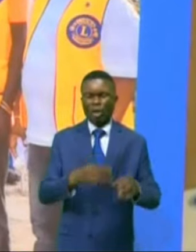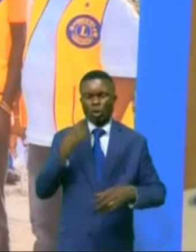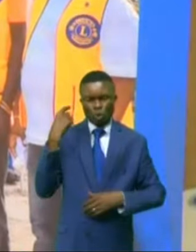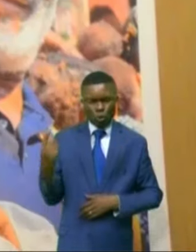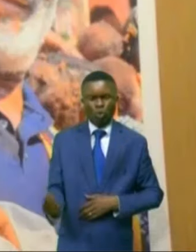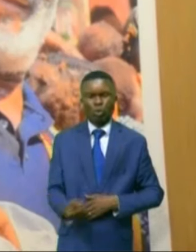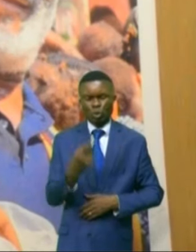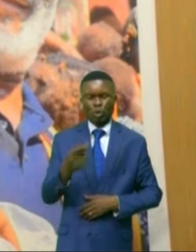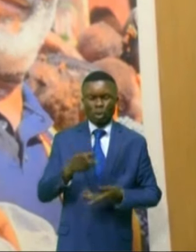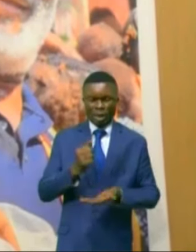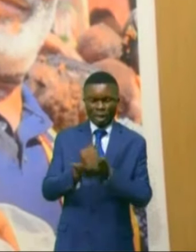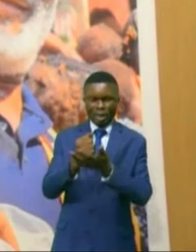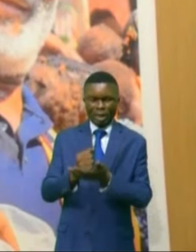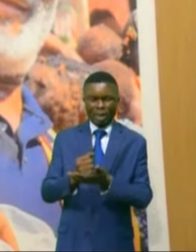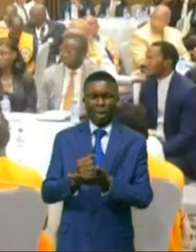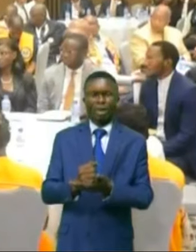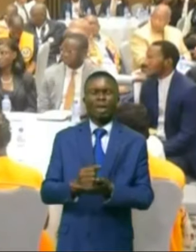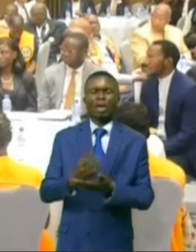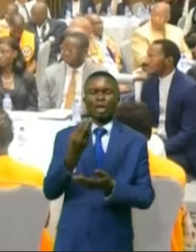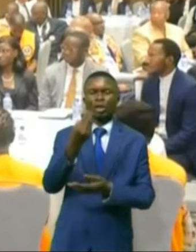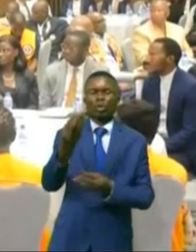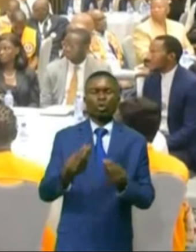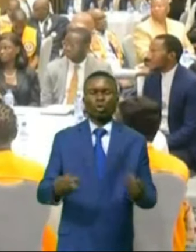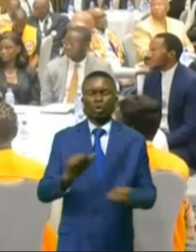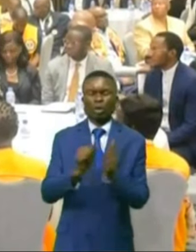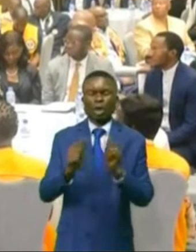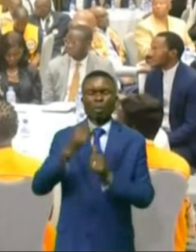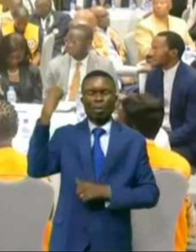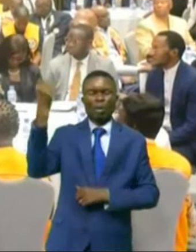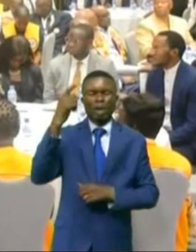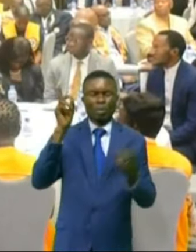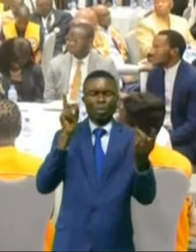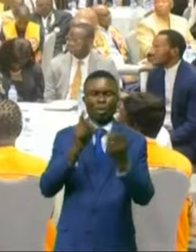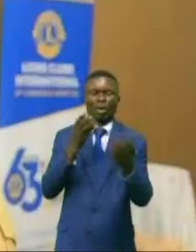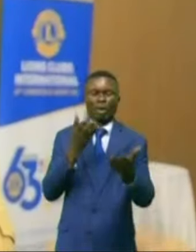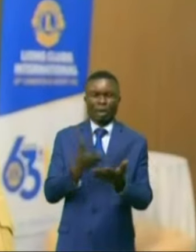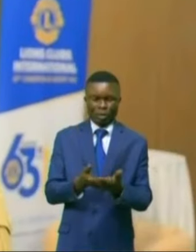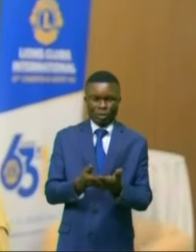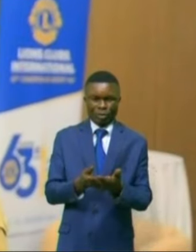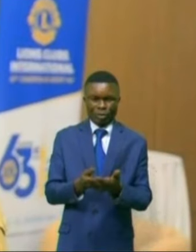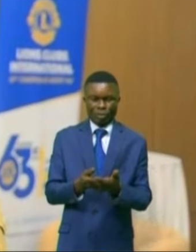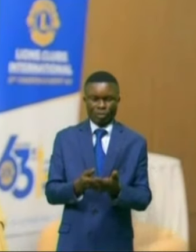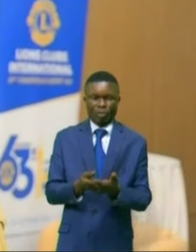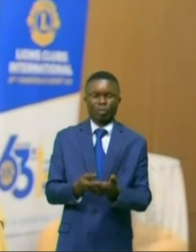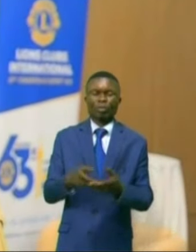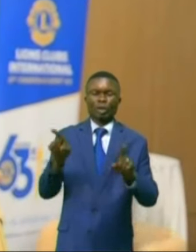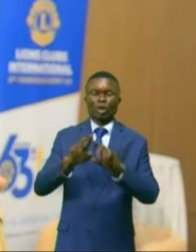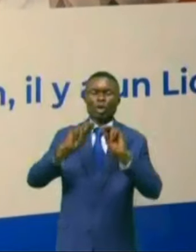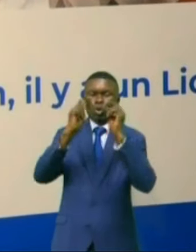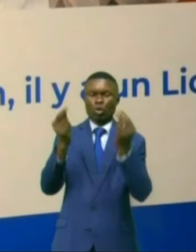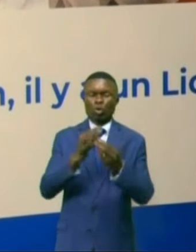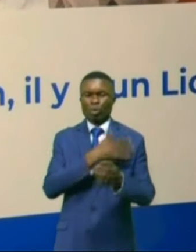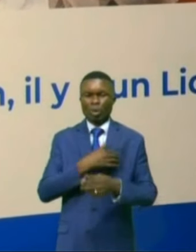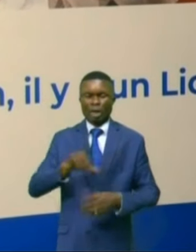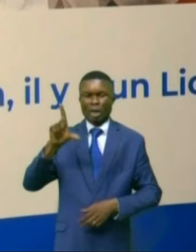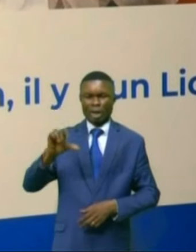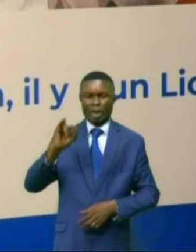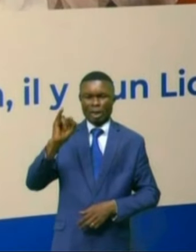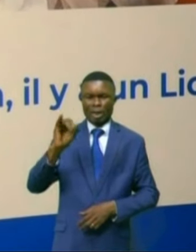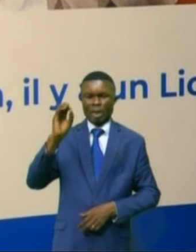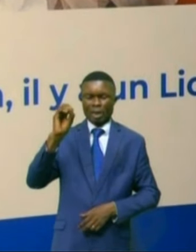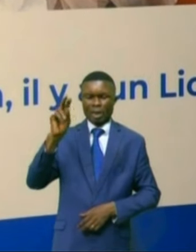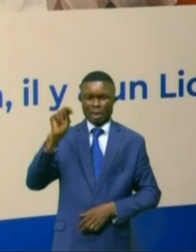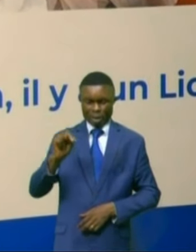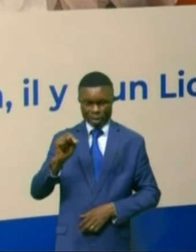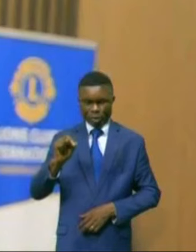caritatives, permettent de relever les défis auxquels le monde actuel est confronté. Disons chez nous, comme Lyon, là où il y a un besoin, se trouvent des